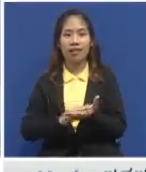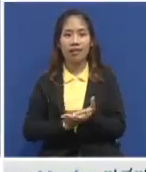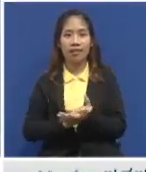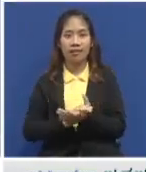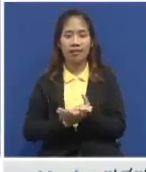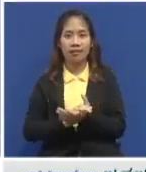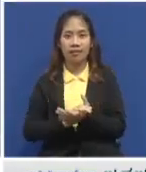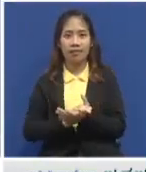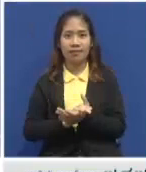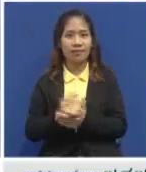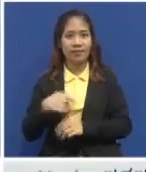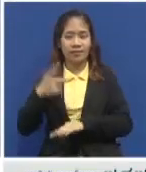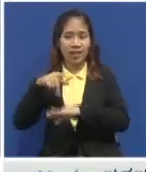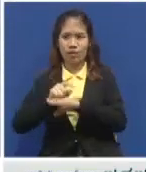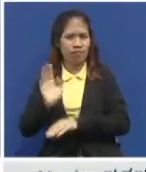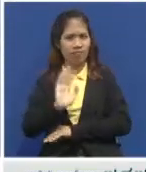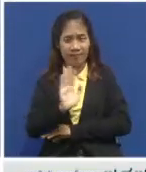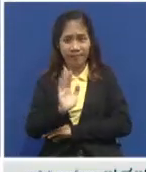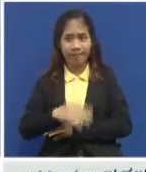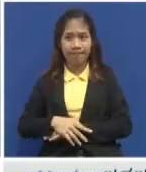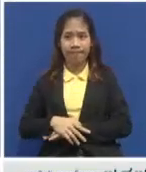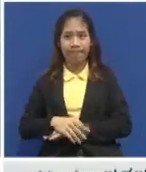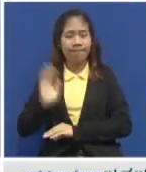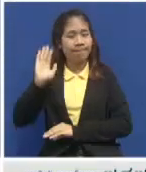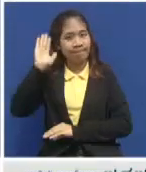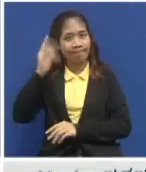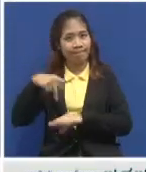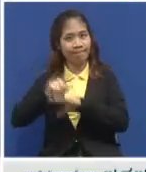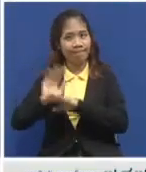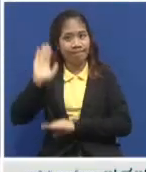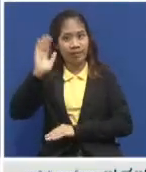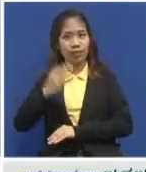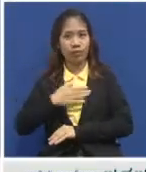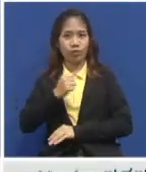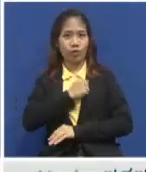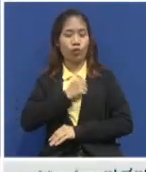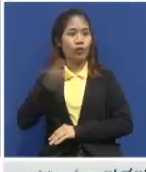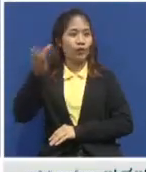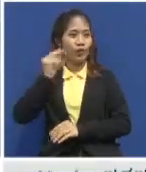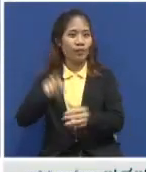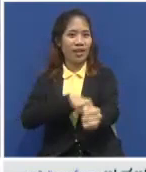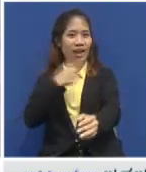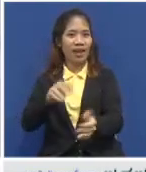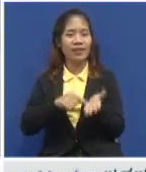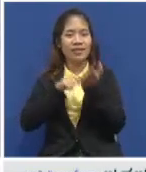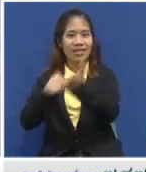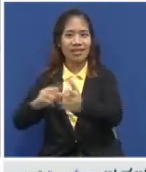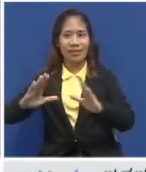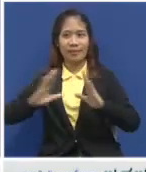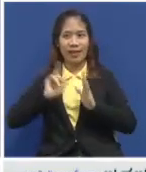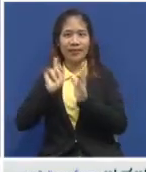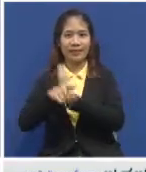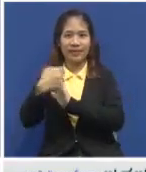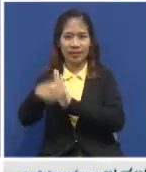ม่ได ้ต่อไ ปไร อ ัน นี้ไม่ได้แล้ว ครับท่านประธานครับผมก็ทนฟังมานานแล้วนะครับ ขอเสนอพักการประชุม10นาท ี